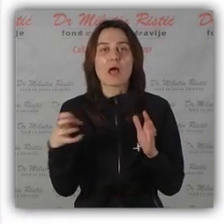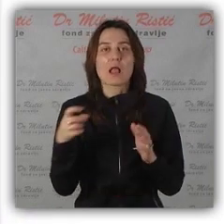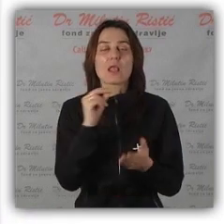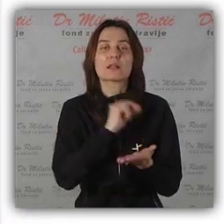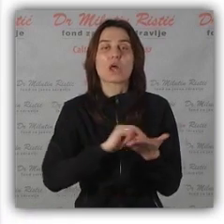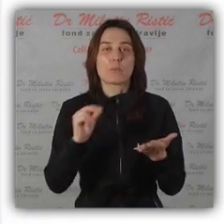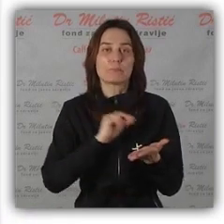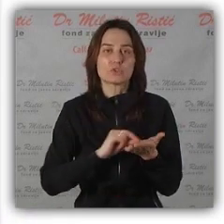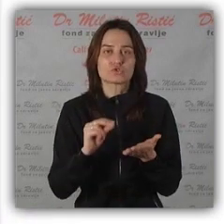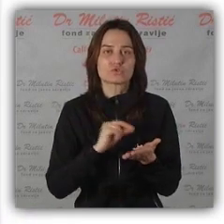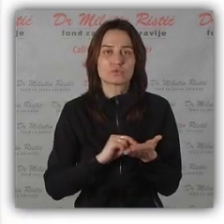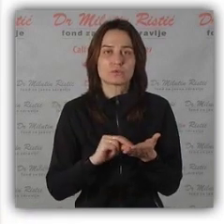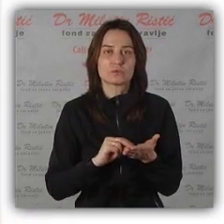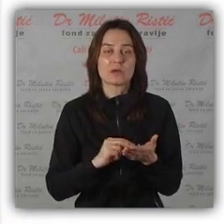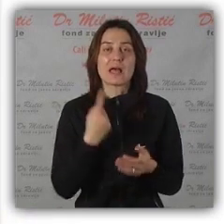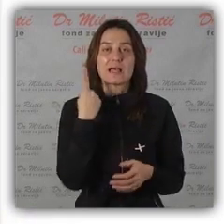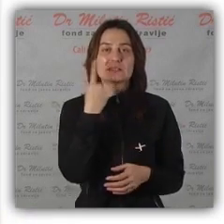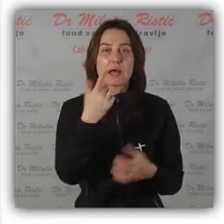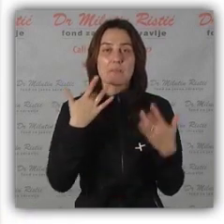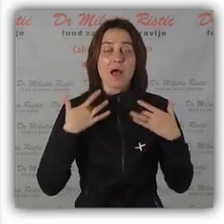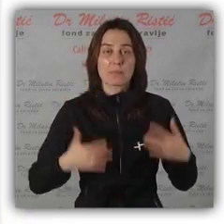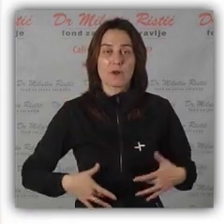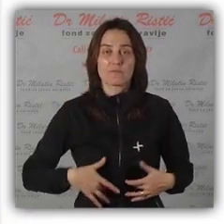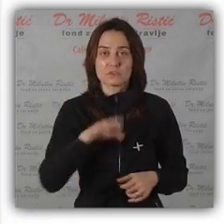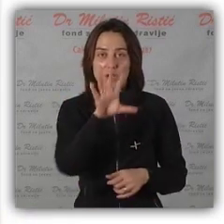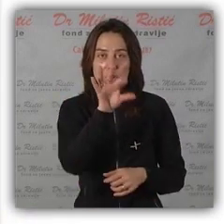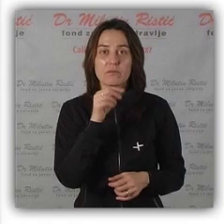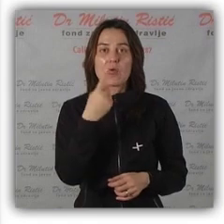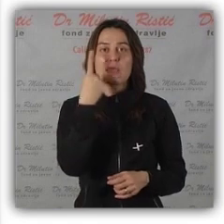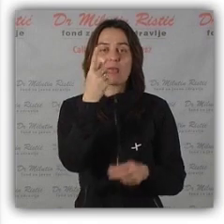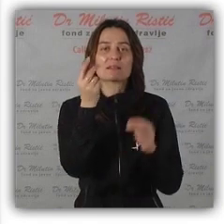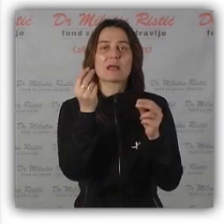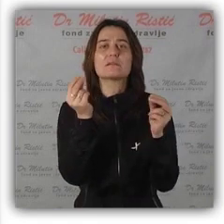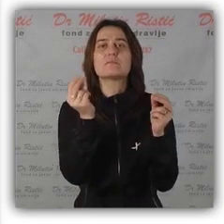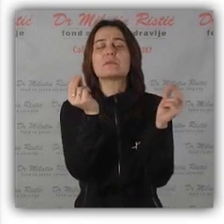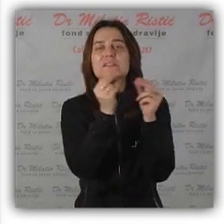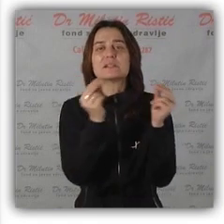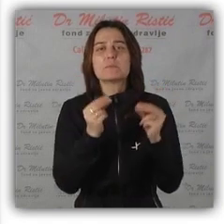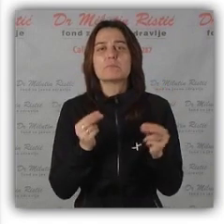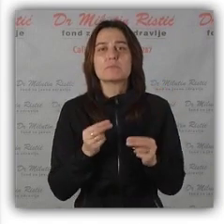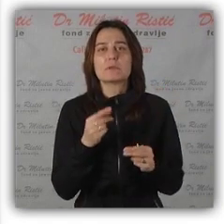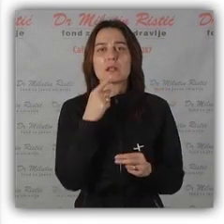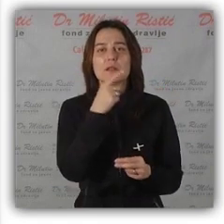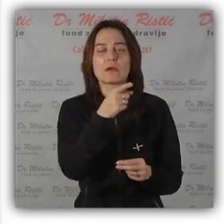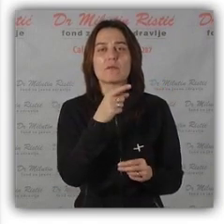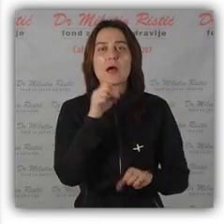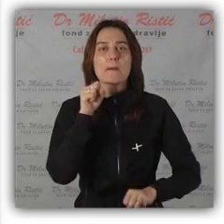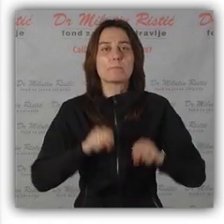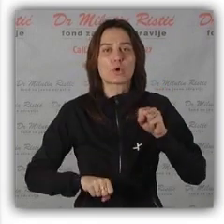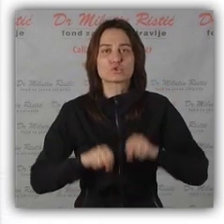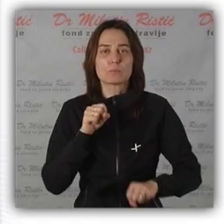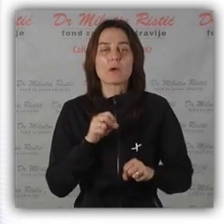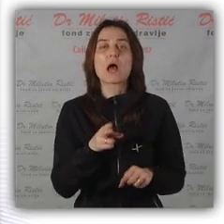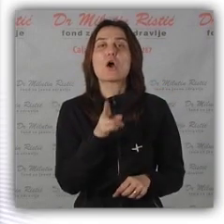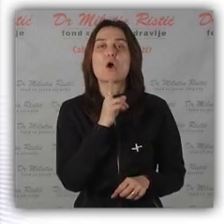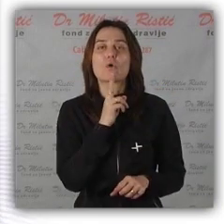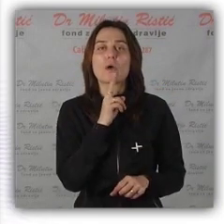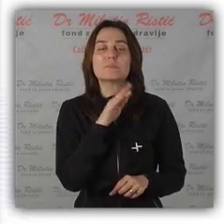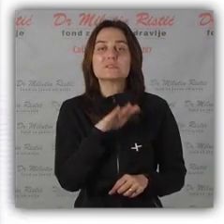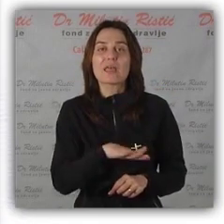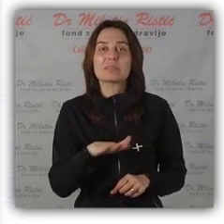mogli dalje da upišu. Sama profesionalna orijentacija je jedan sistematičan